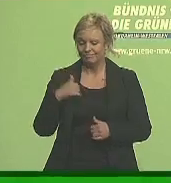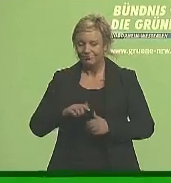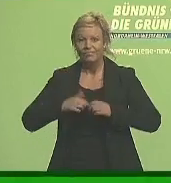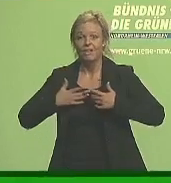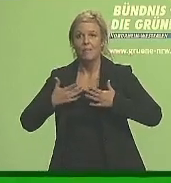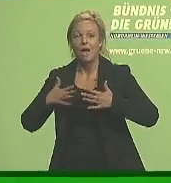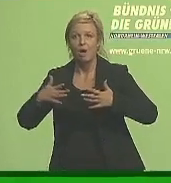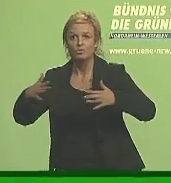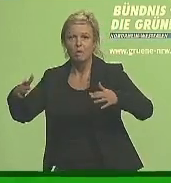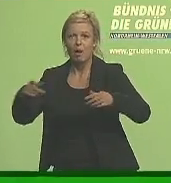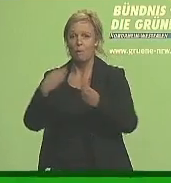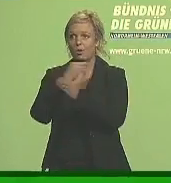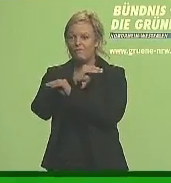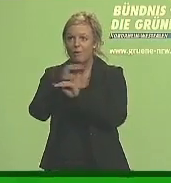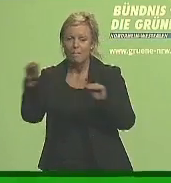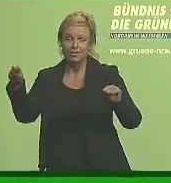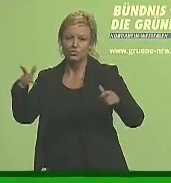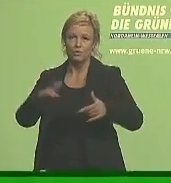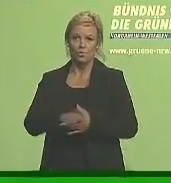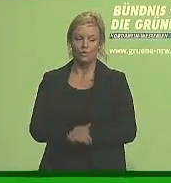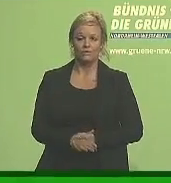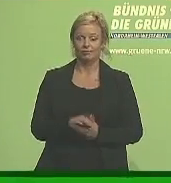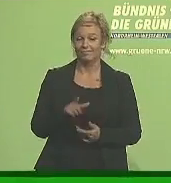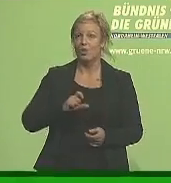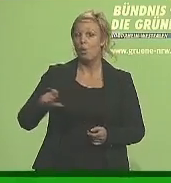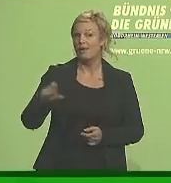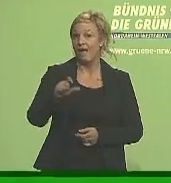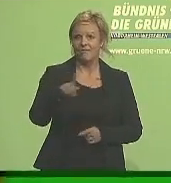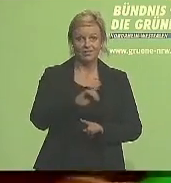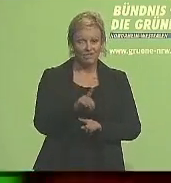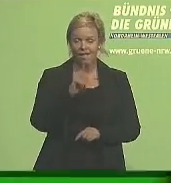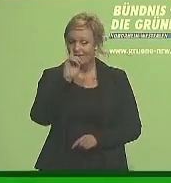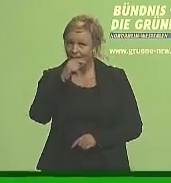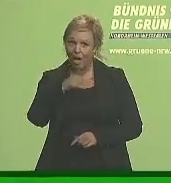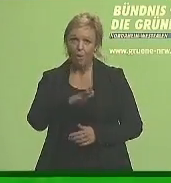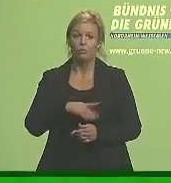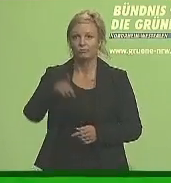Nicht nur in NRW, sondern bundesweit. Danke.